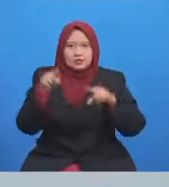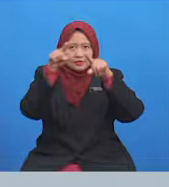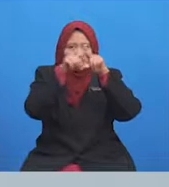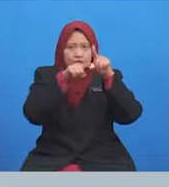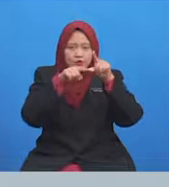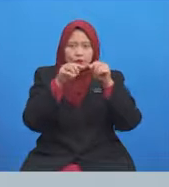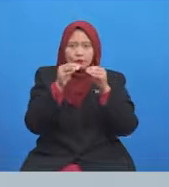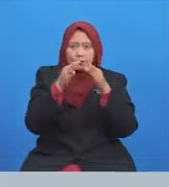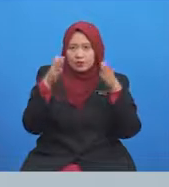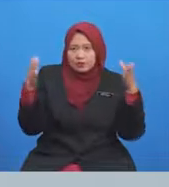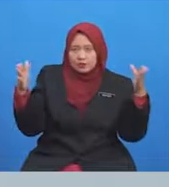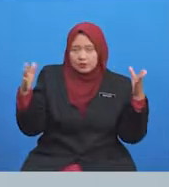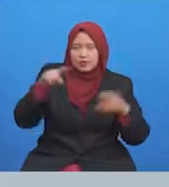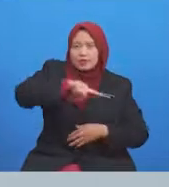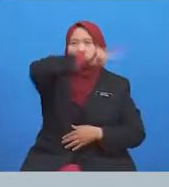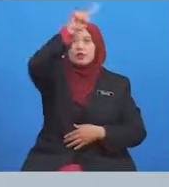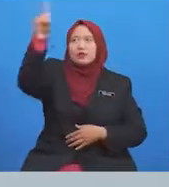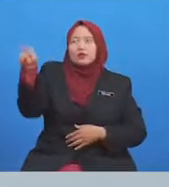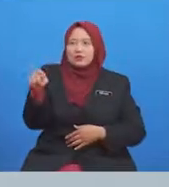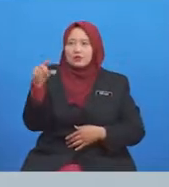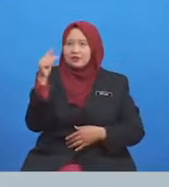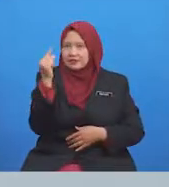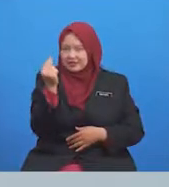lengkok minor dan lengkok major.